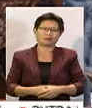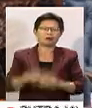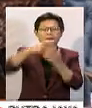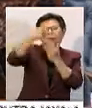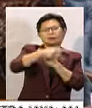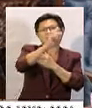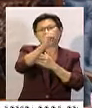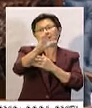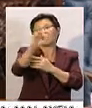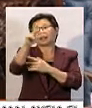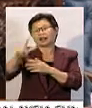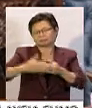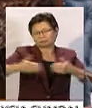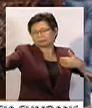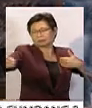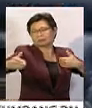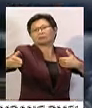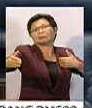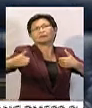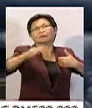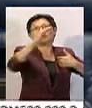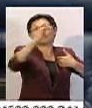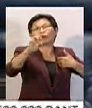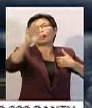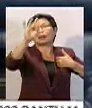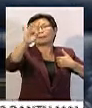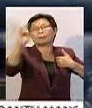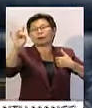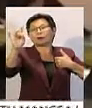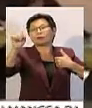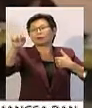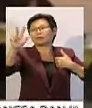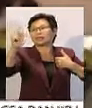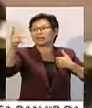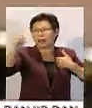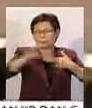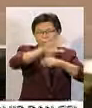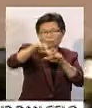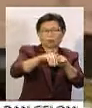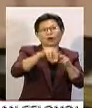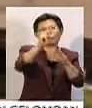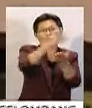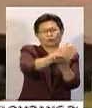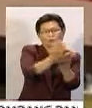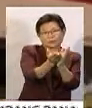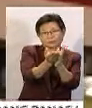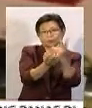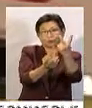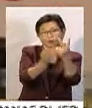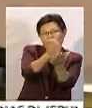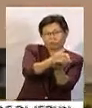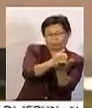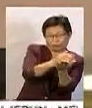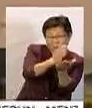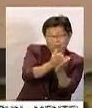Projek ECRL melibatkan jarak laluan sepanjang 688.3 km melibatkan dua fasa pembinaan